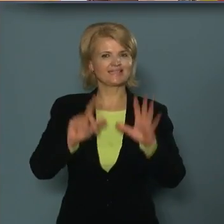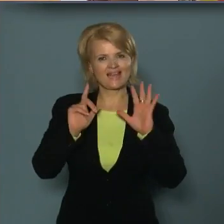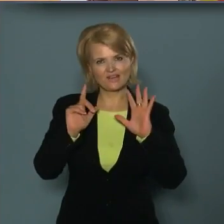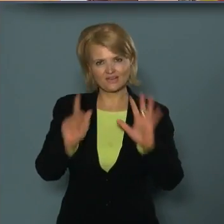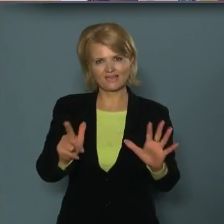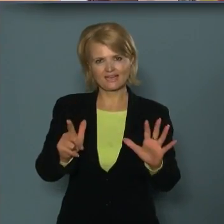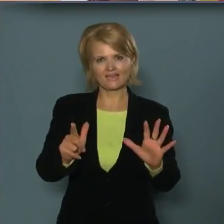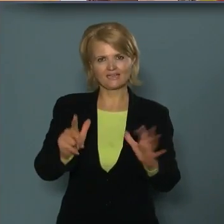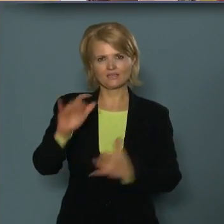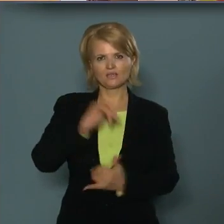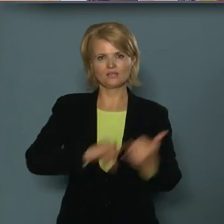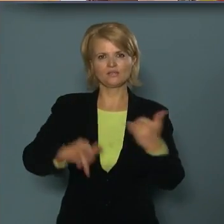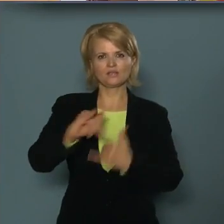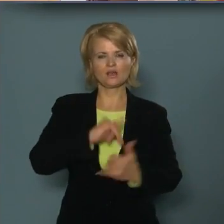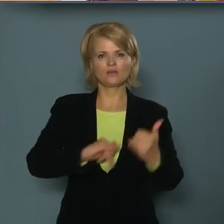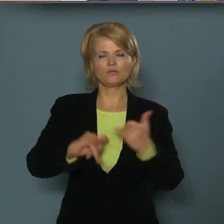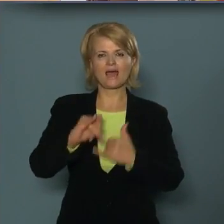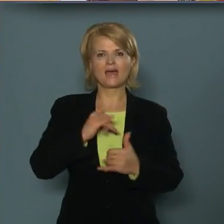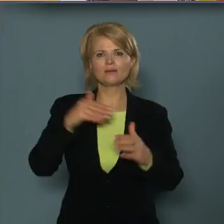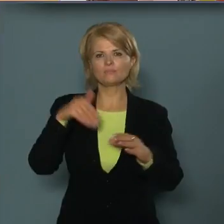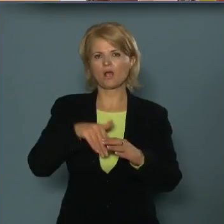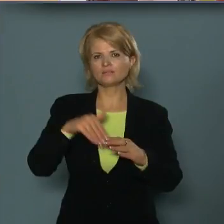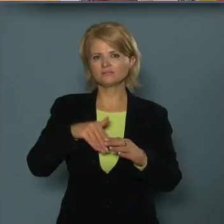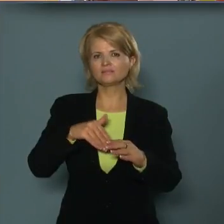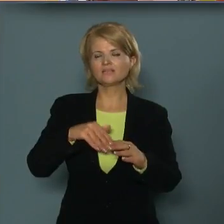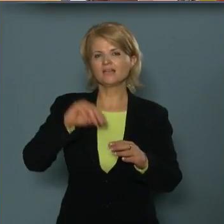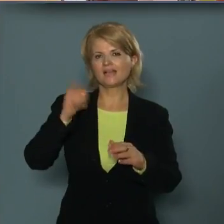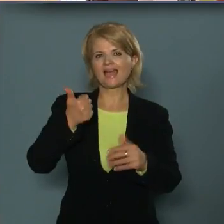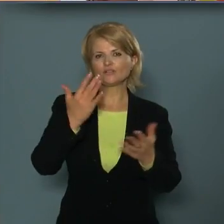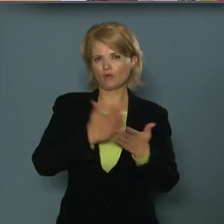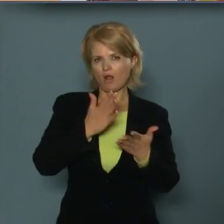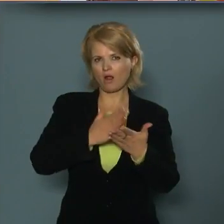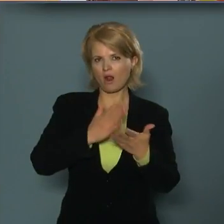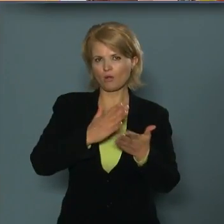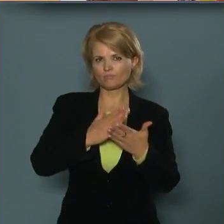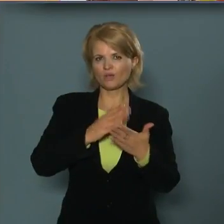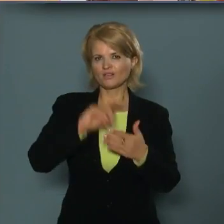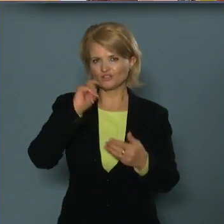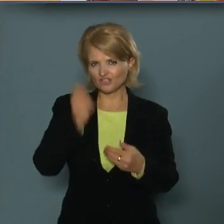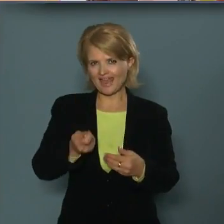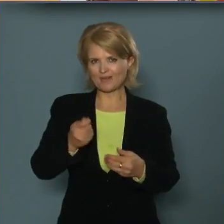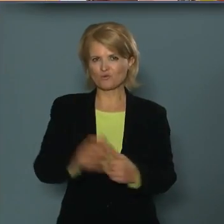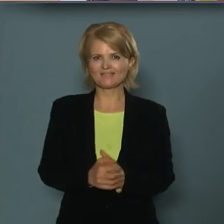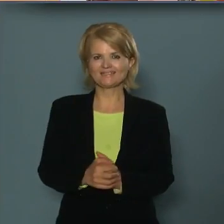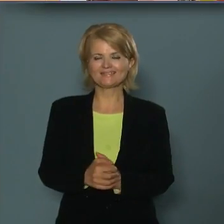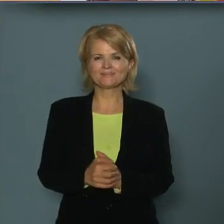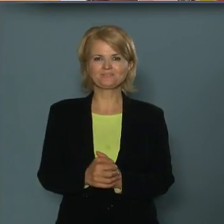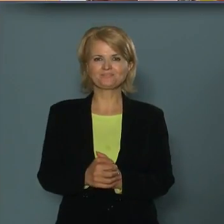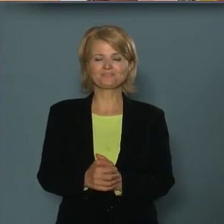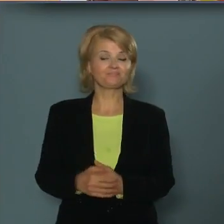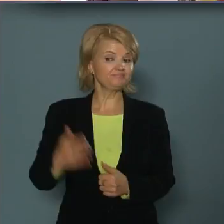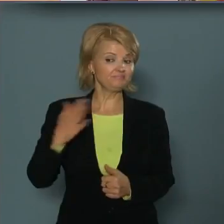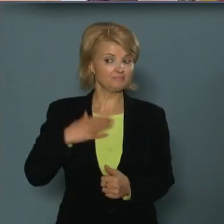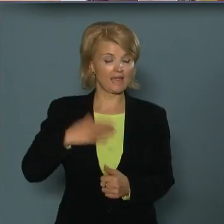2007. január első alkalmakor hát meg is történt, és